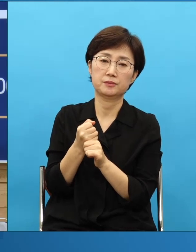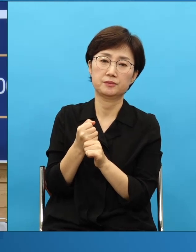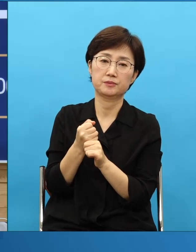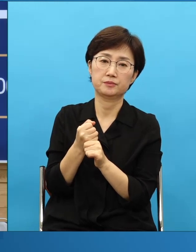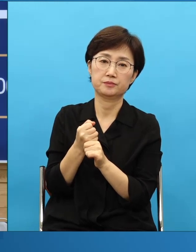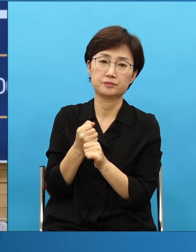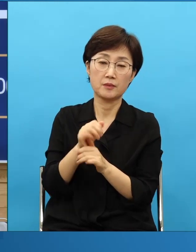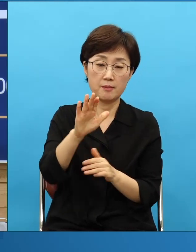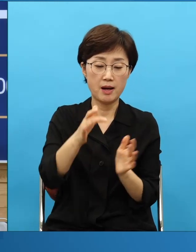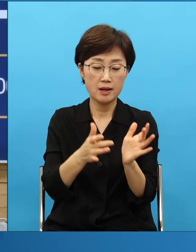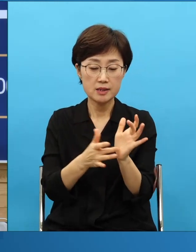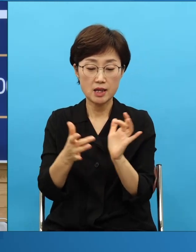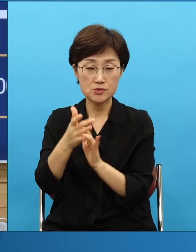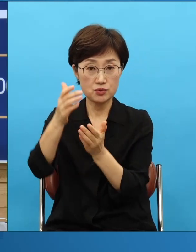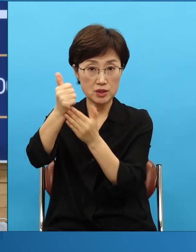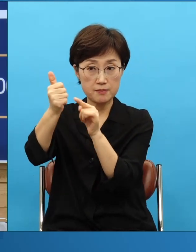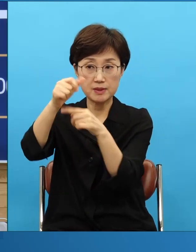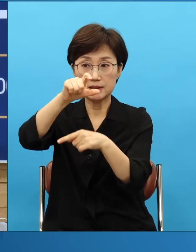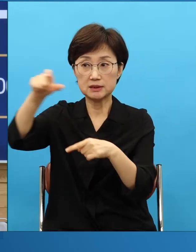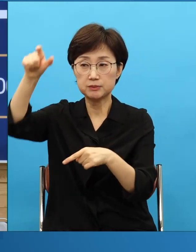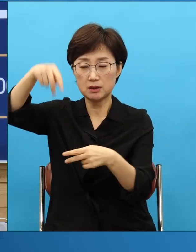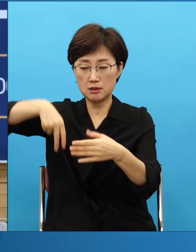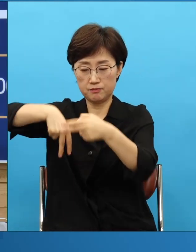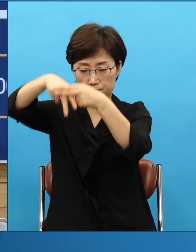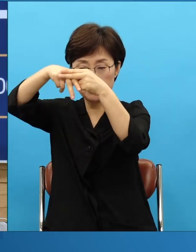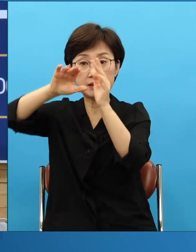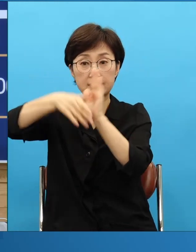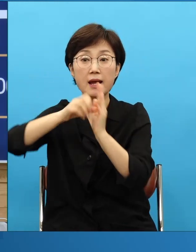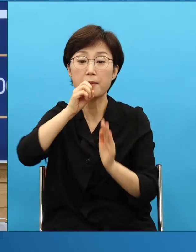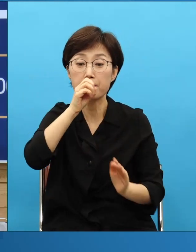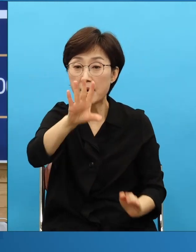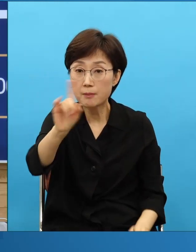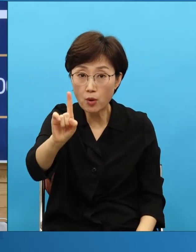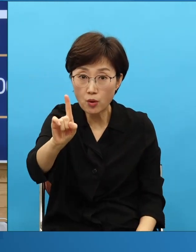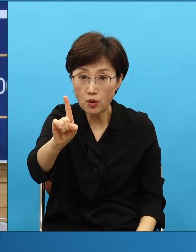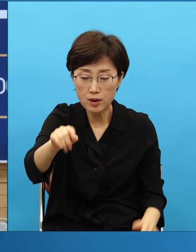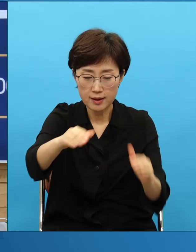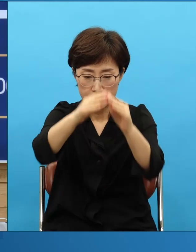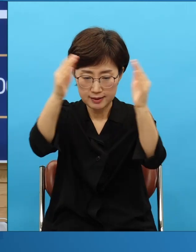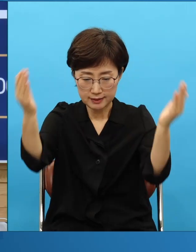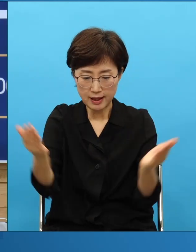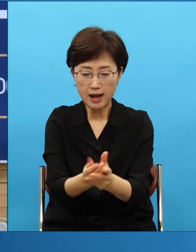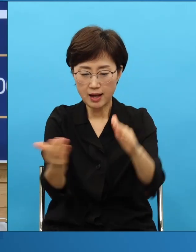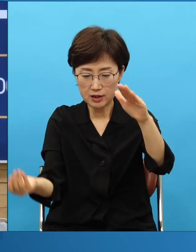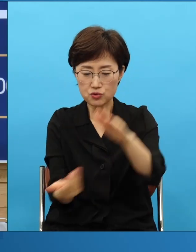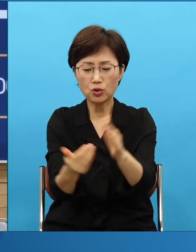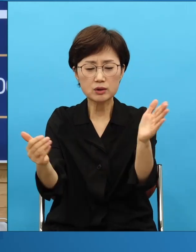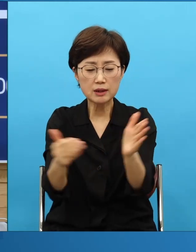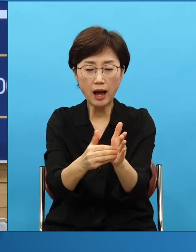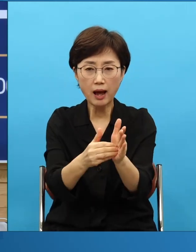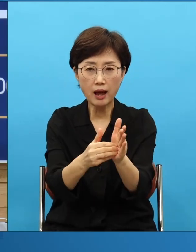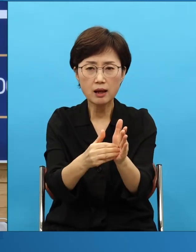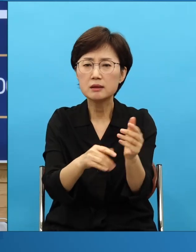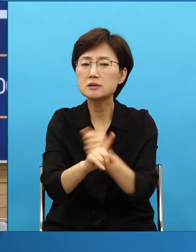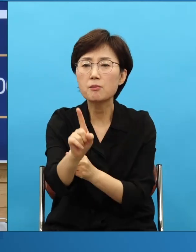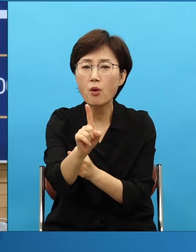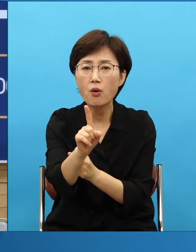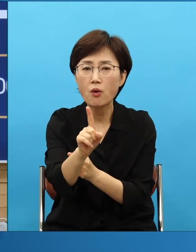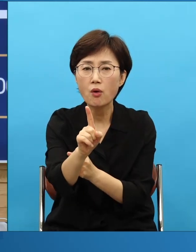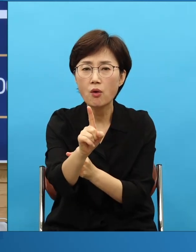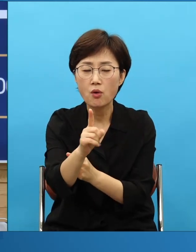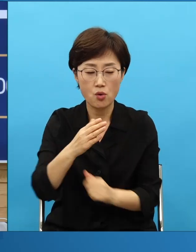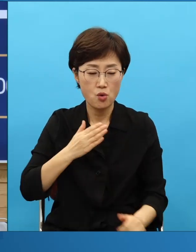십자가에서 말씀하셨어요. And Jesus on the cross, he said, 다 이루었다 그랬어요. "It is finished." 뭐 말입니까? What is finished? 여러분이 받아야